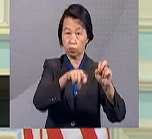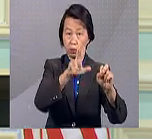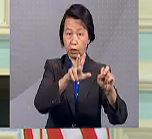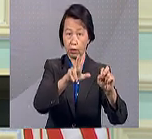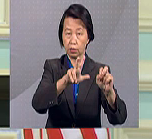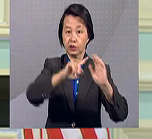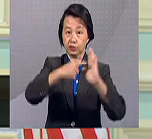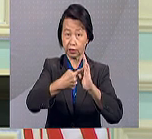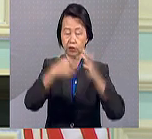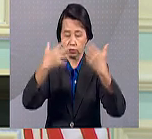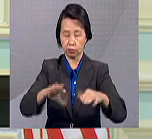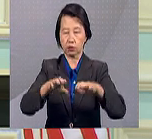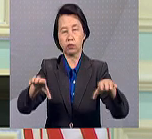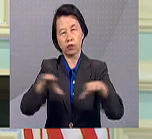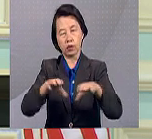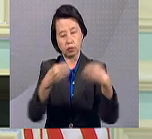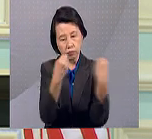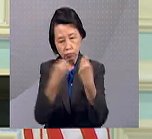2020 telah melakukan